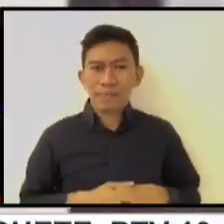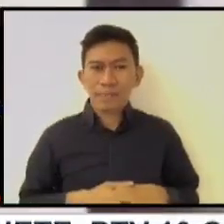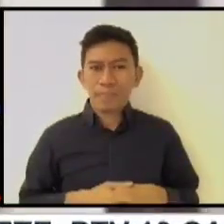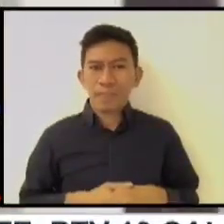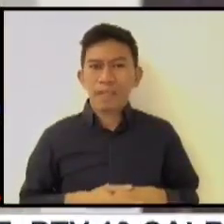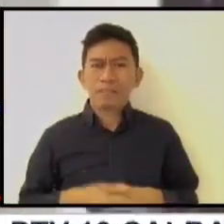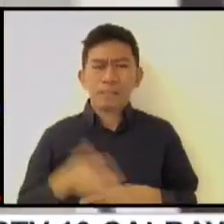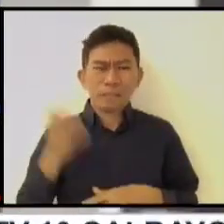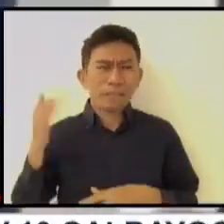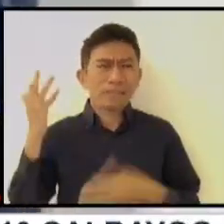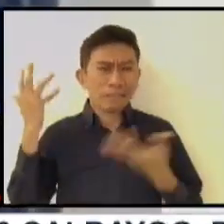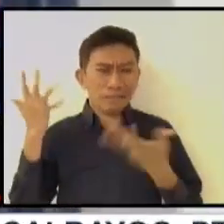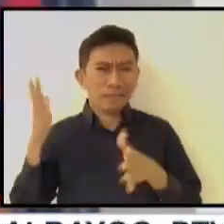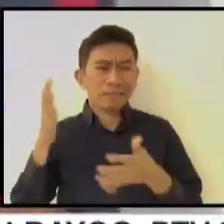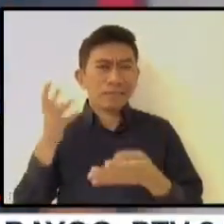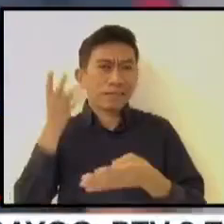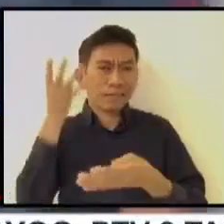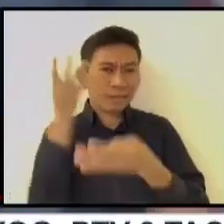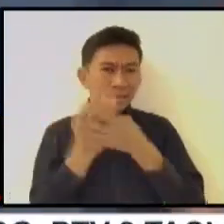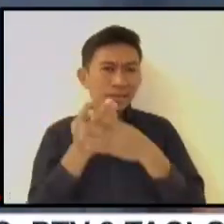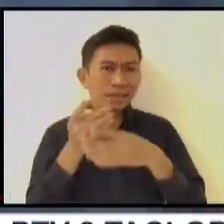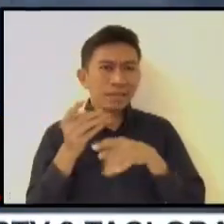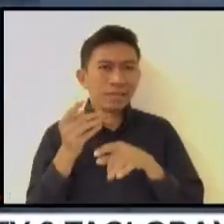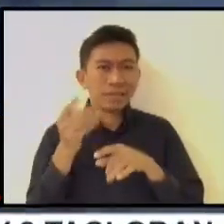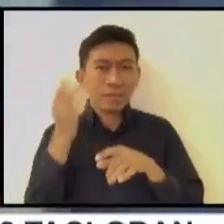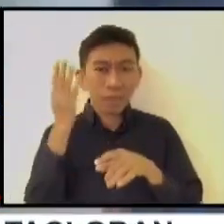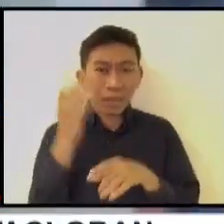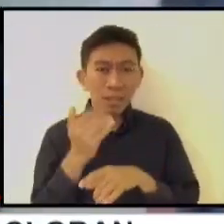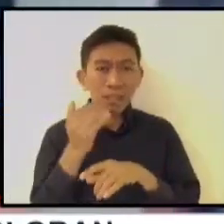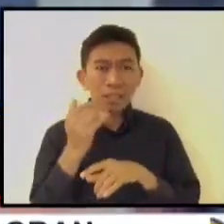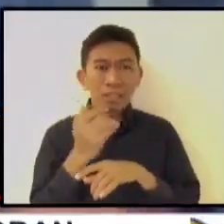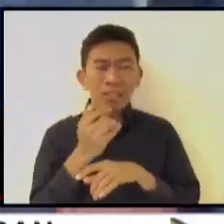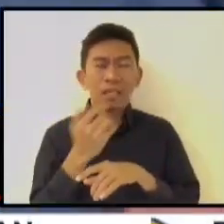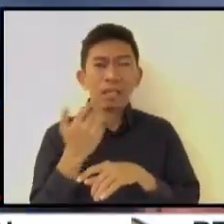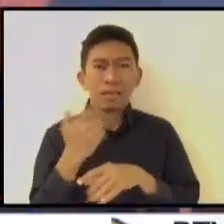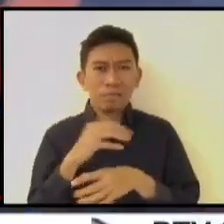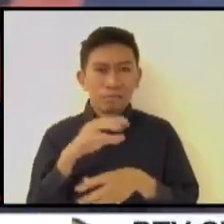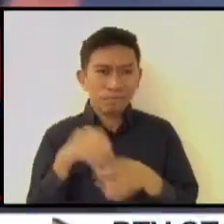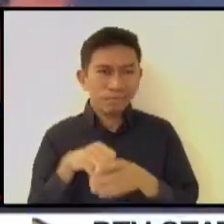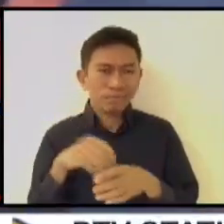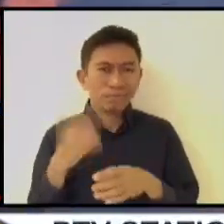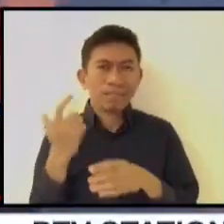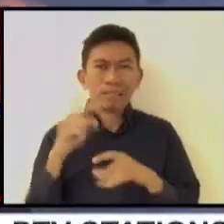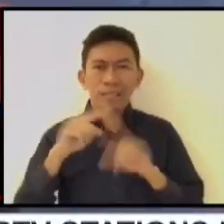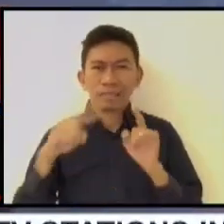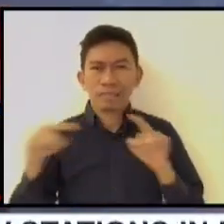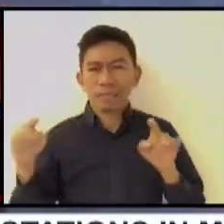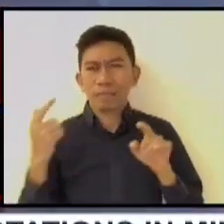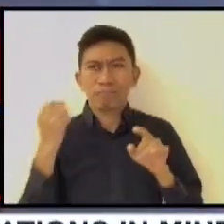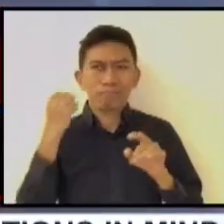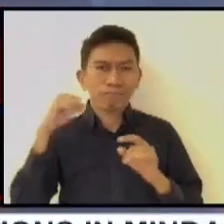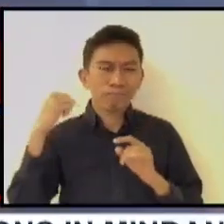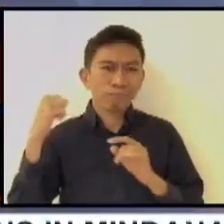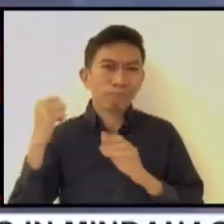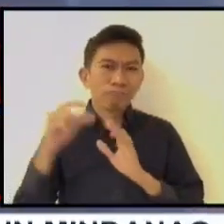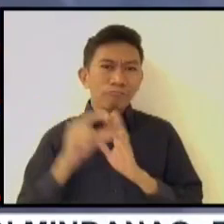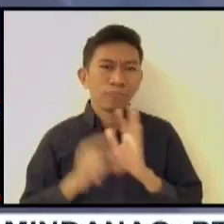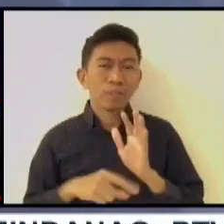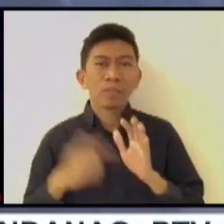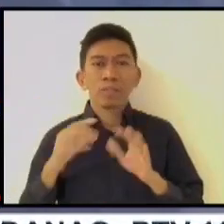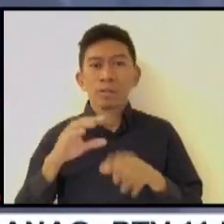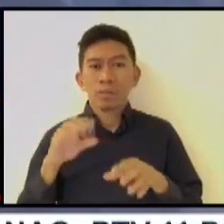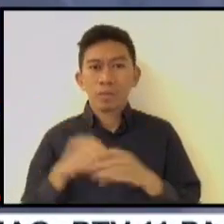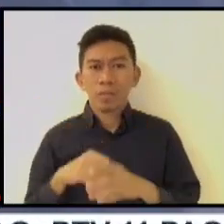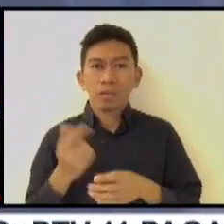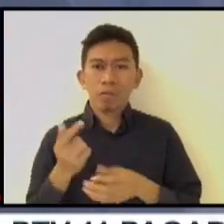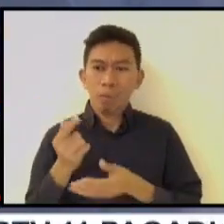ang suspect dahil sa pagkakasangkot sa iba pang krimen, kabilang na ang illegal possession of firearms. At nang